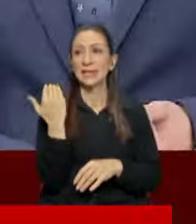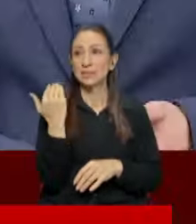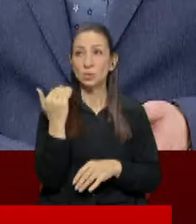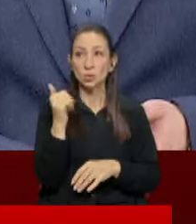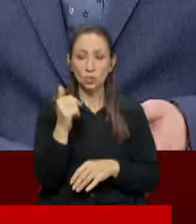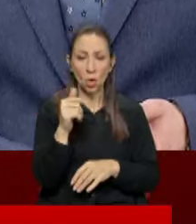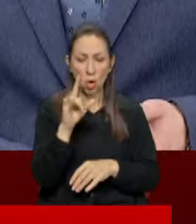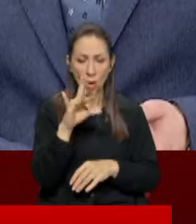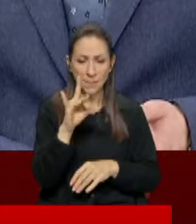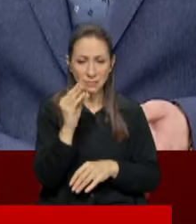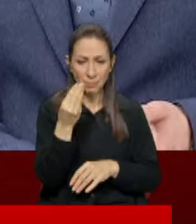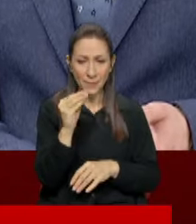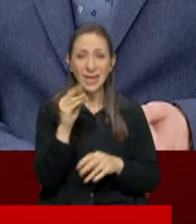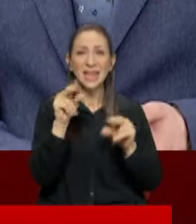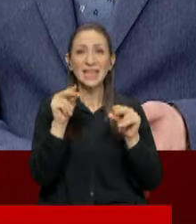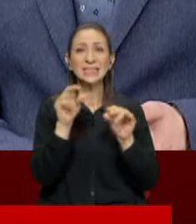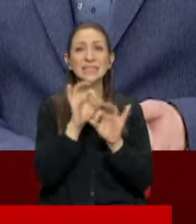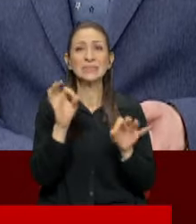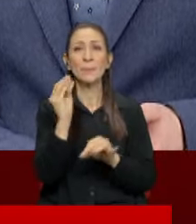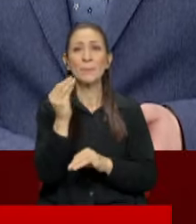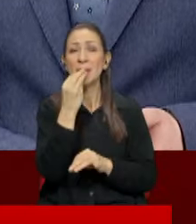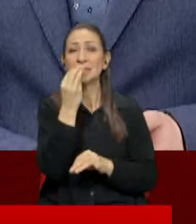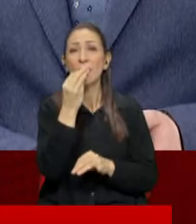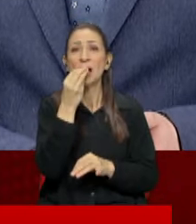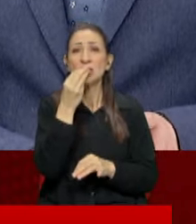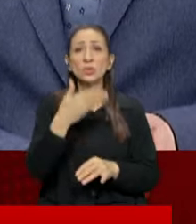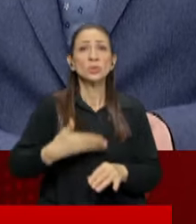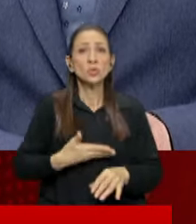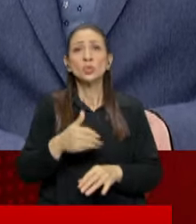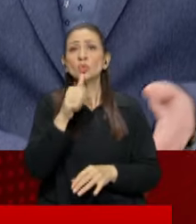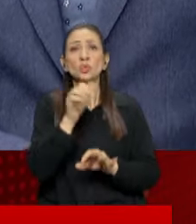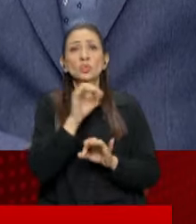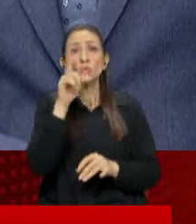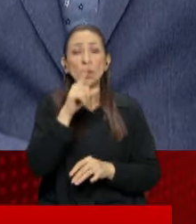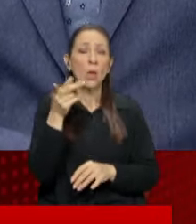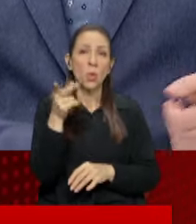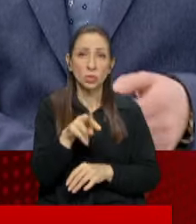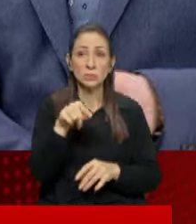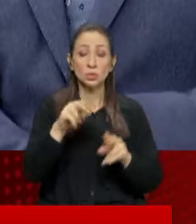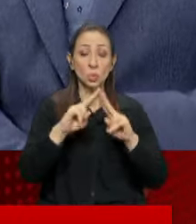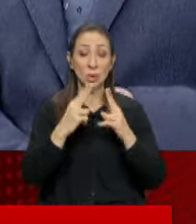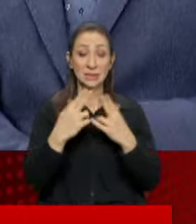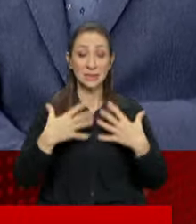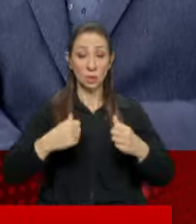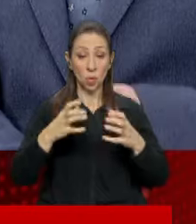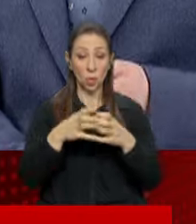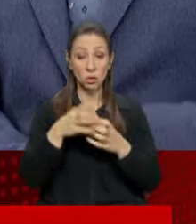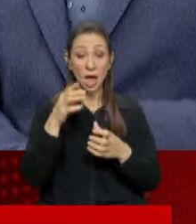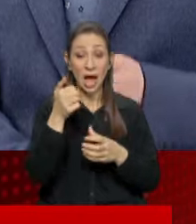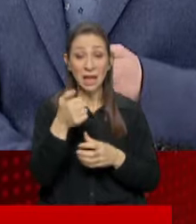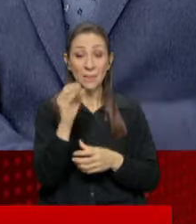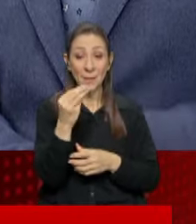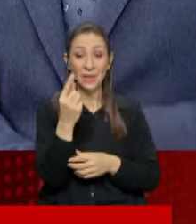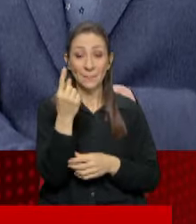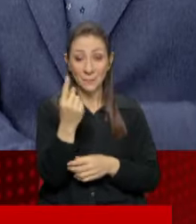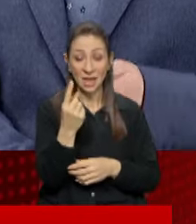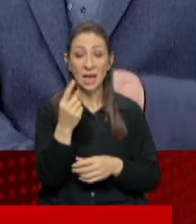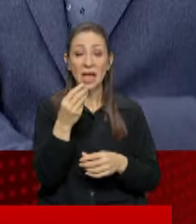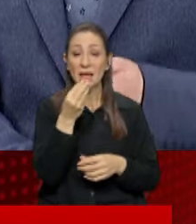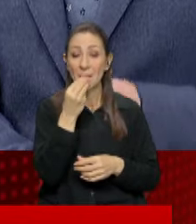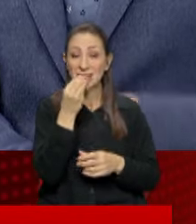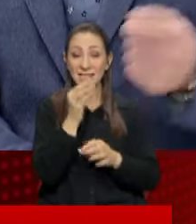burada söylemiştim, 15 bebek yetersiz beslenme yüzünden, açlık ve susuzluk yüzünden hayatını kaybetmişti. Şimdi Dünya Sağlık Örgütü'nün açıklaması da 6 bebekten biri